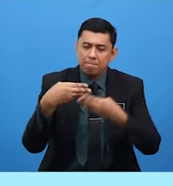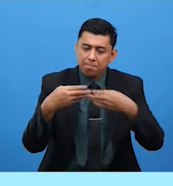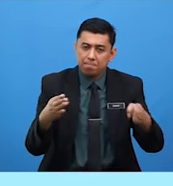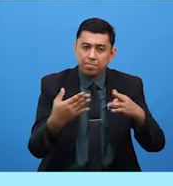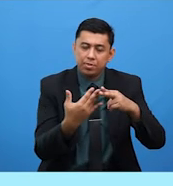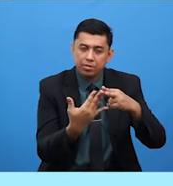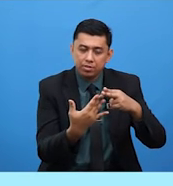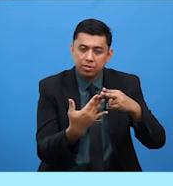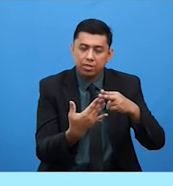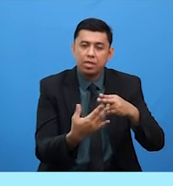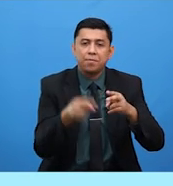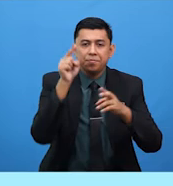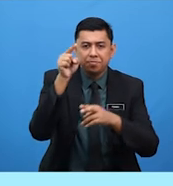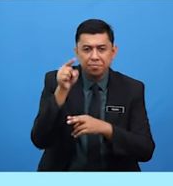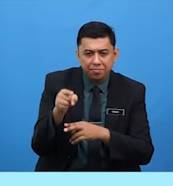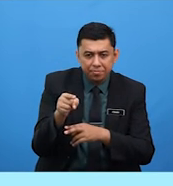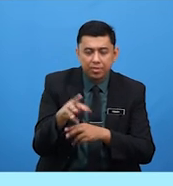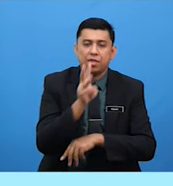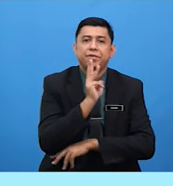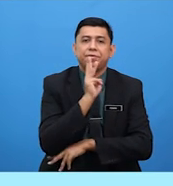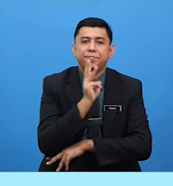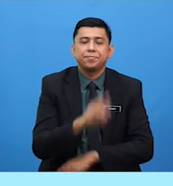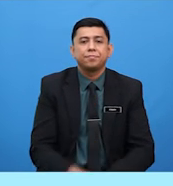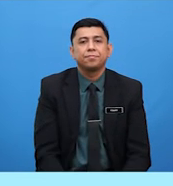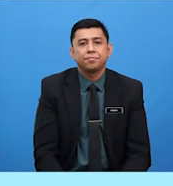haba dan menjadi titisan air.